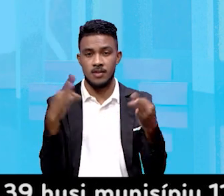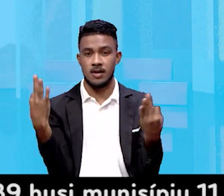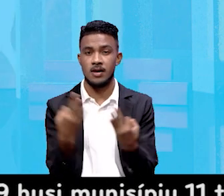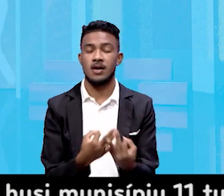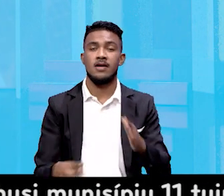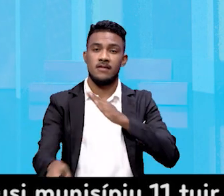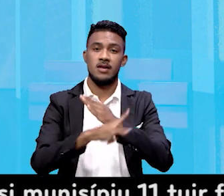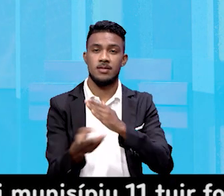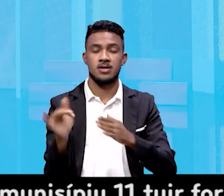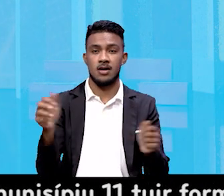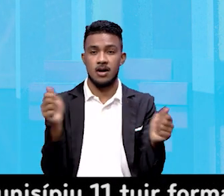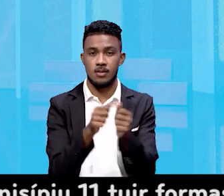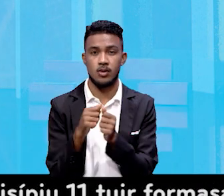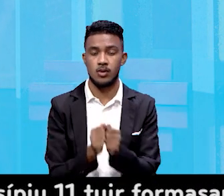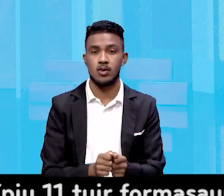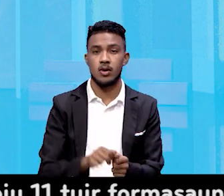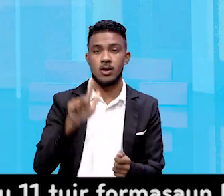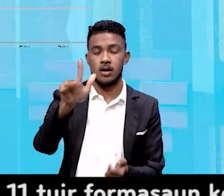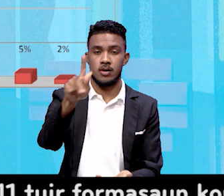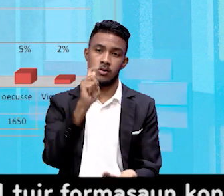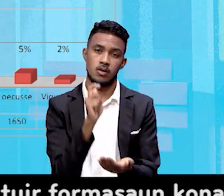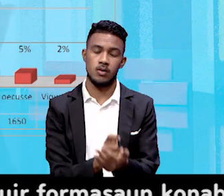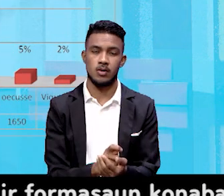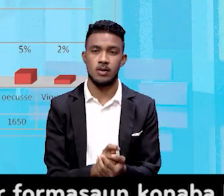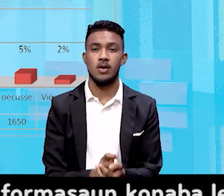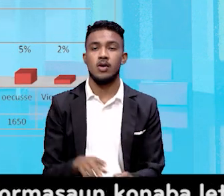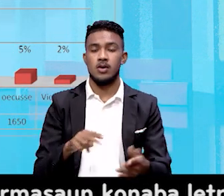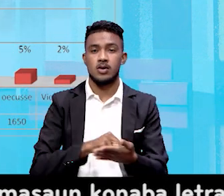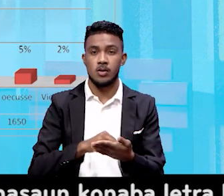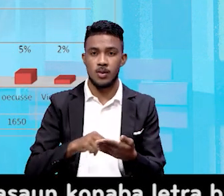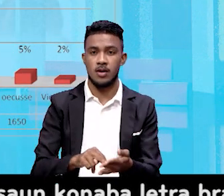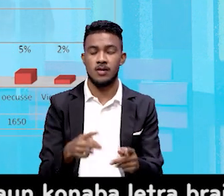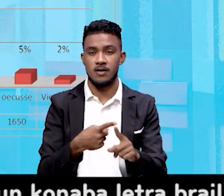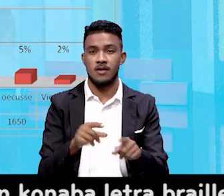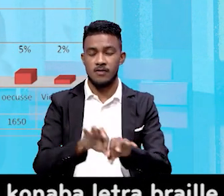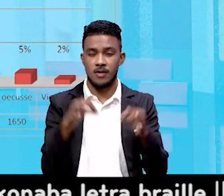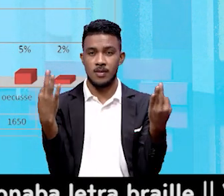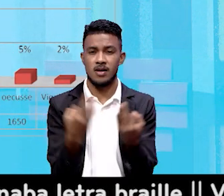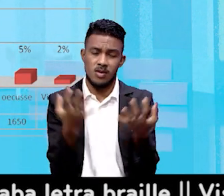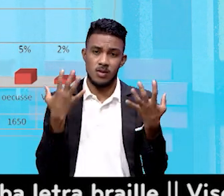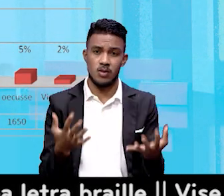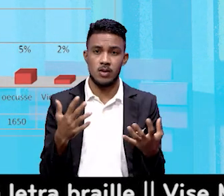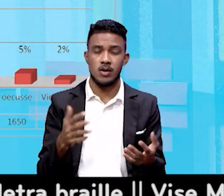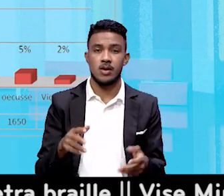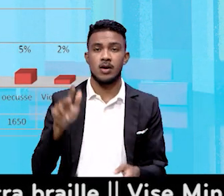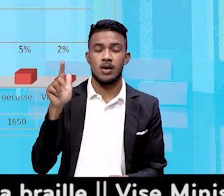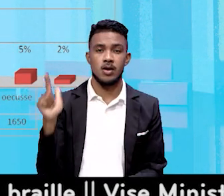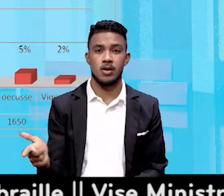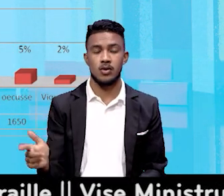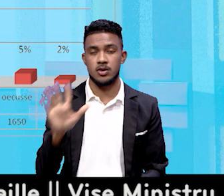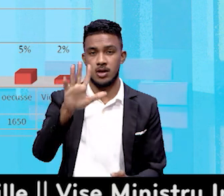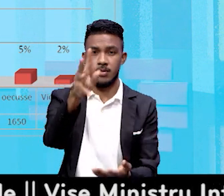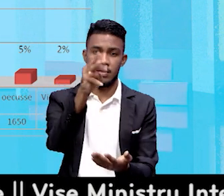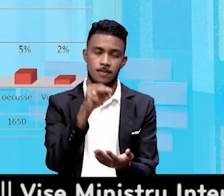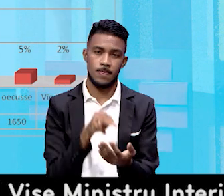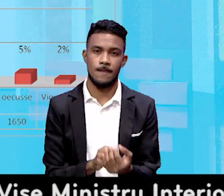Nacional Ramuto, Rihuntolo no Lurecem. O seu número é Família Afetada Grave Rihuntolo no Lurecem Lima. Uma ad